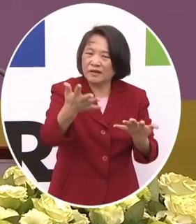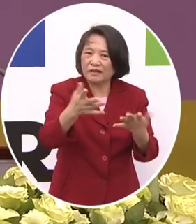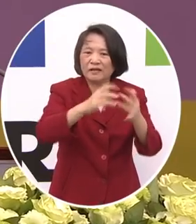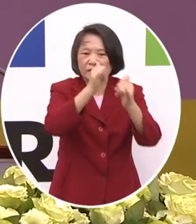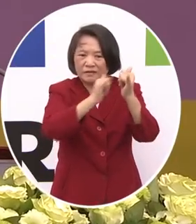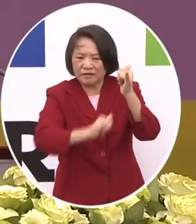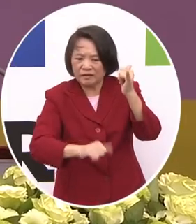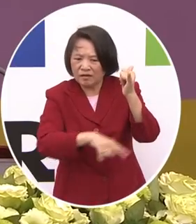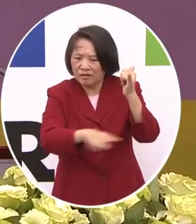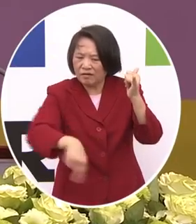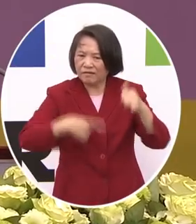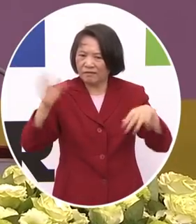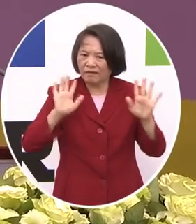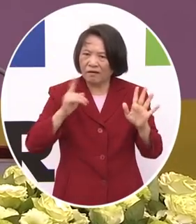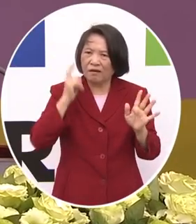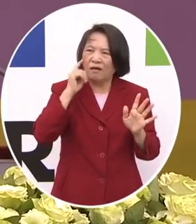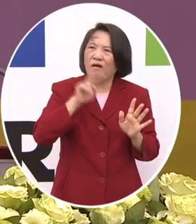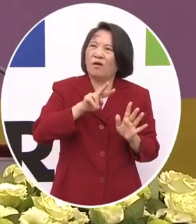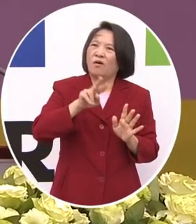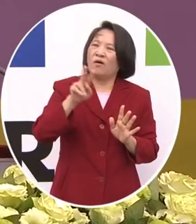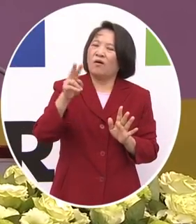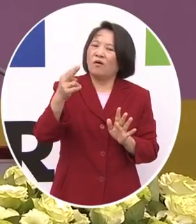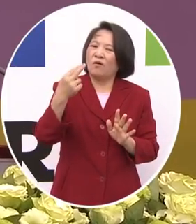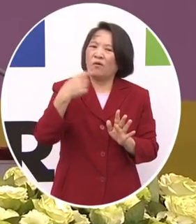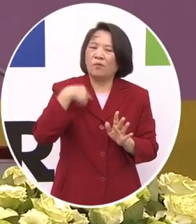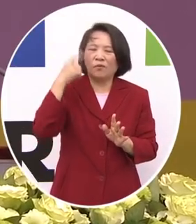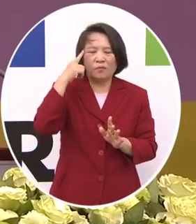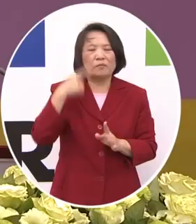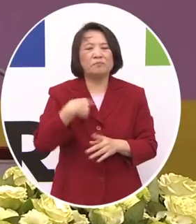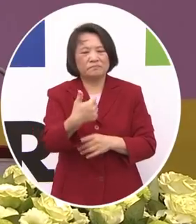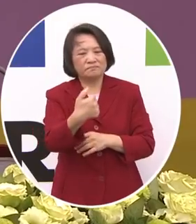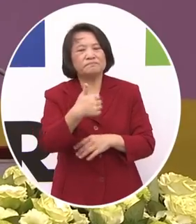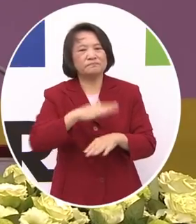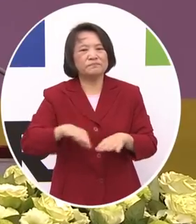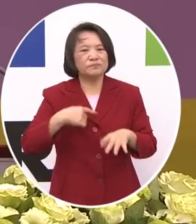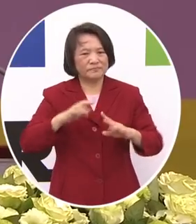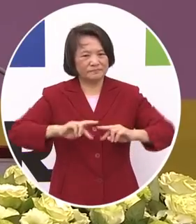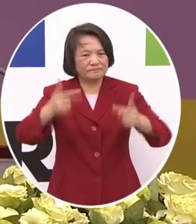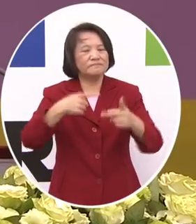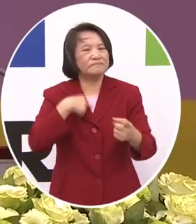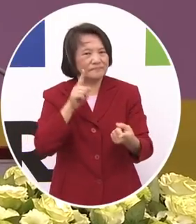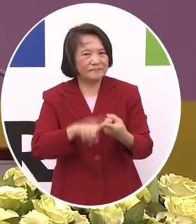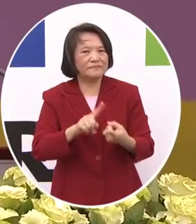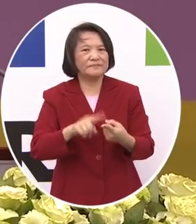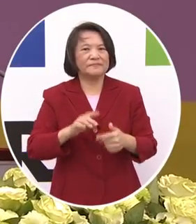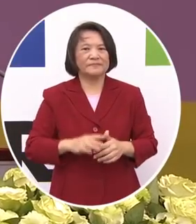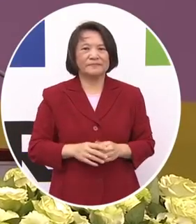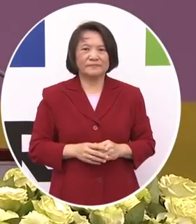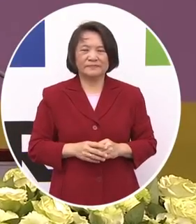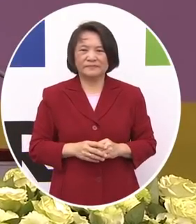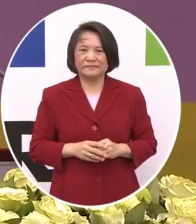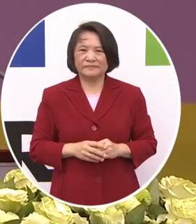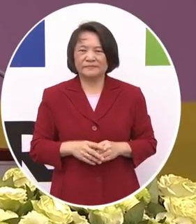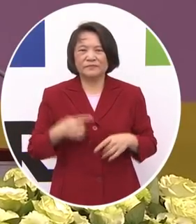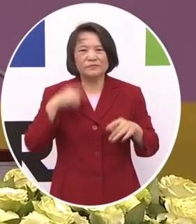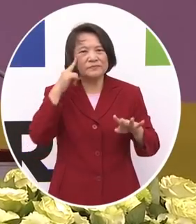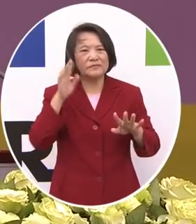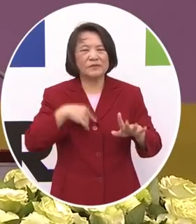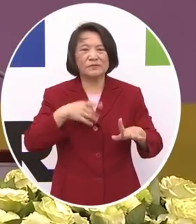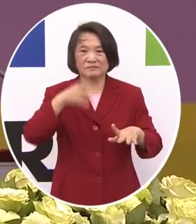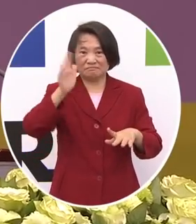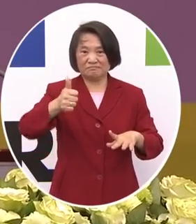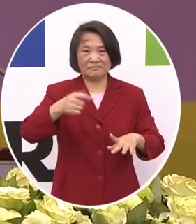代会感到，也会感谢我们此刻的选择。这是考验领导人意志的时